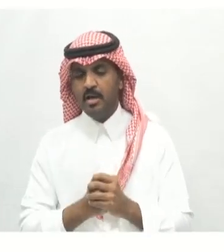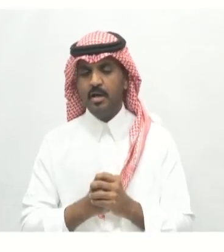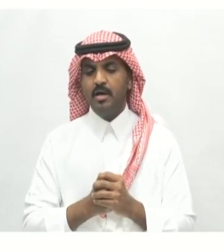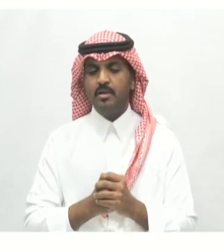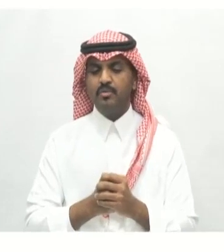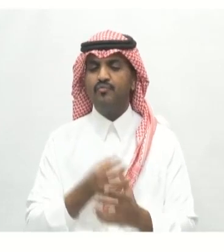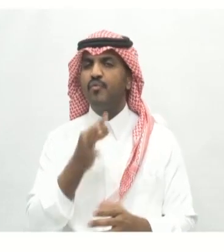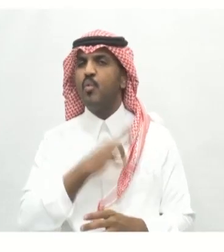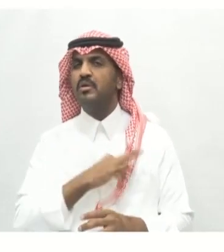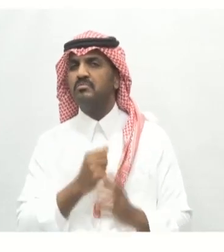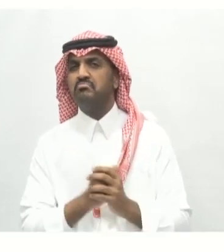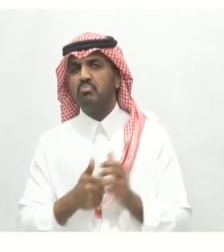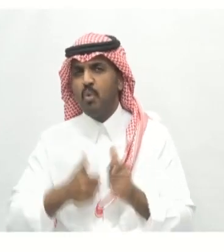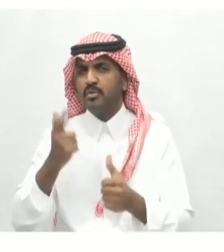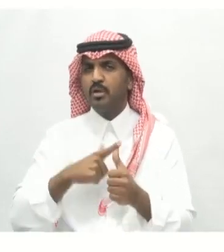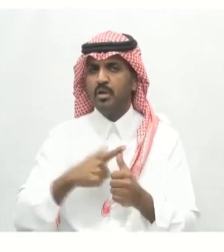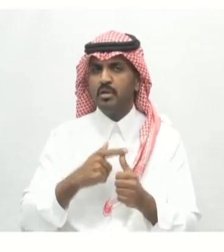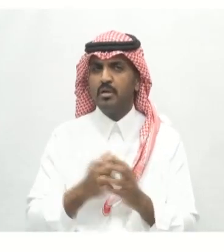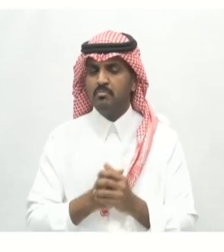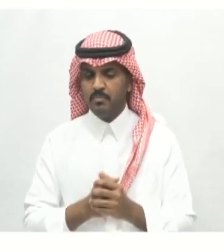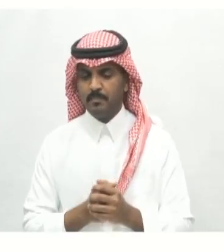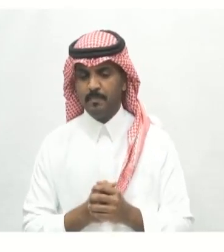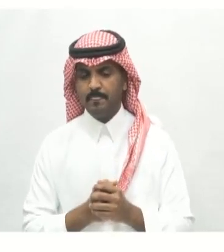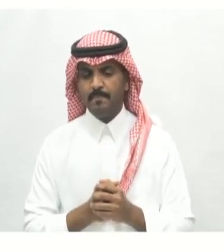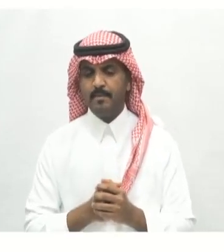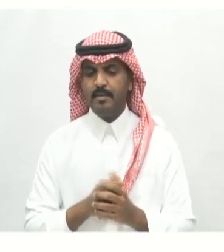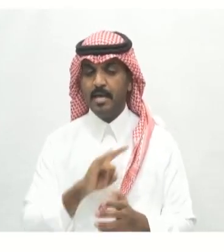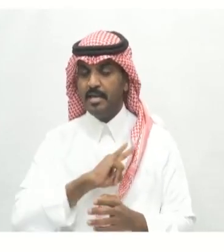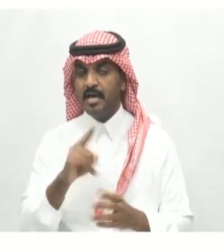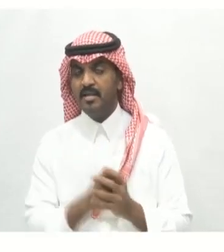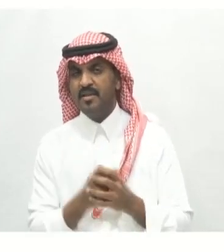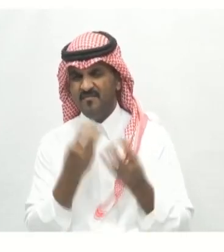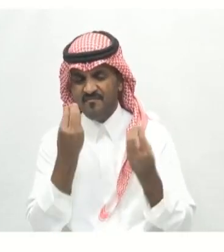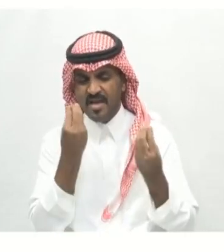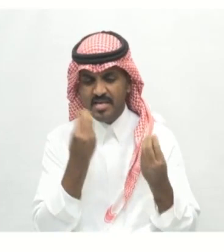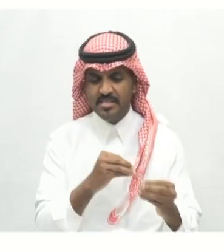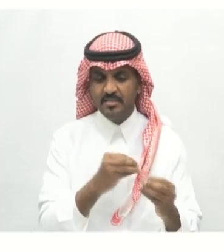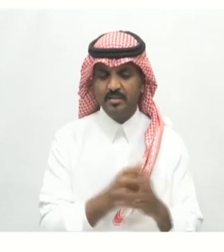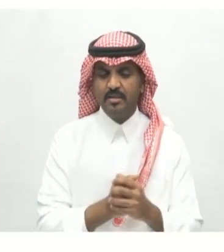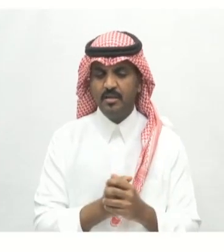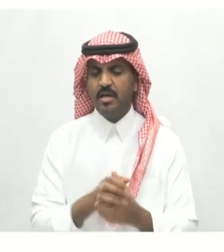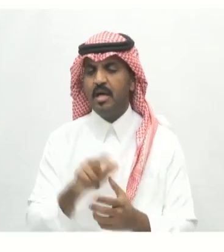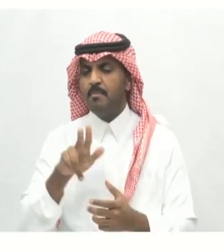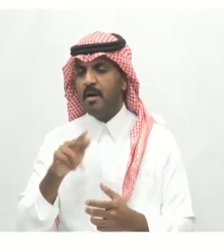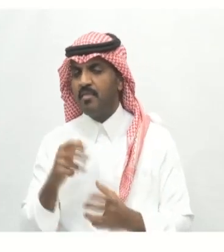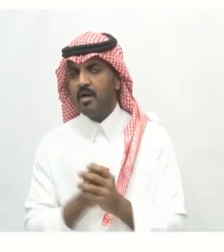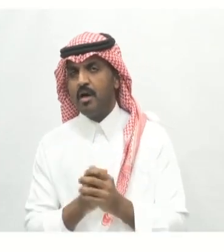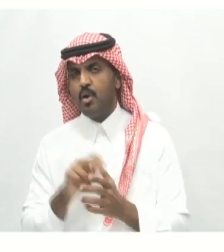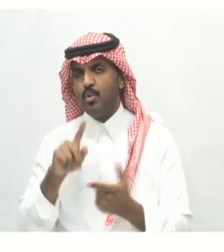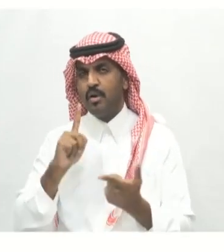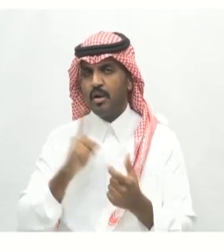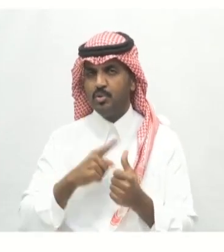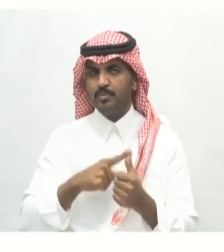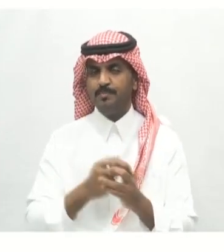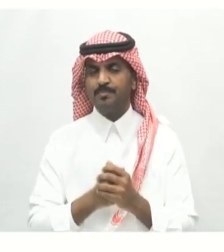الراجح ابدا لا يمكن ان ينهى عن مصلحه الراجحه وانما ينهى عن المفاسد المحضه او الراجحه